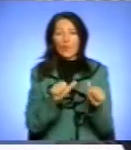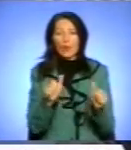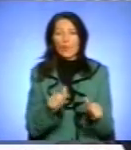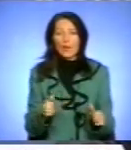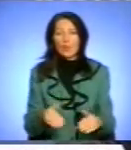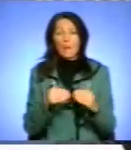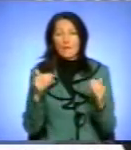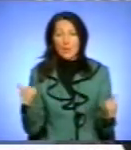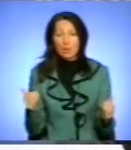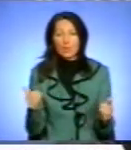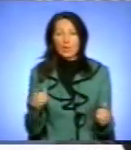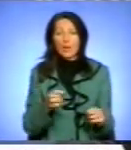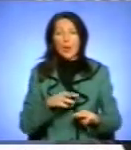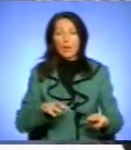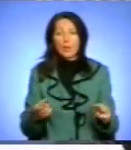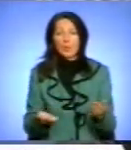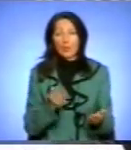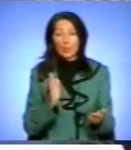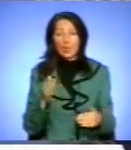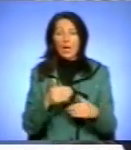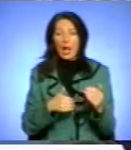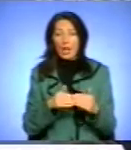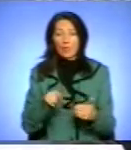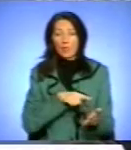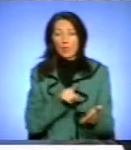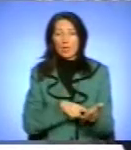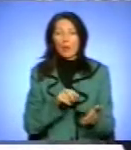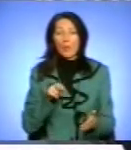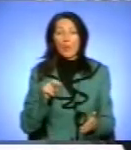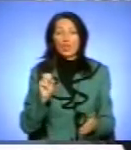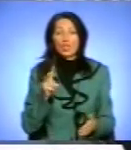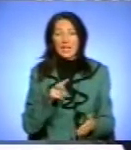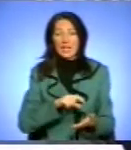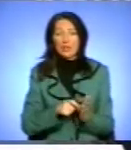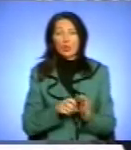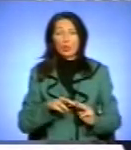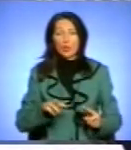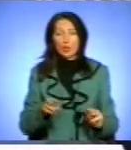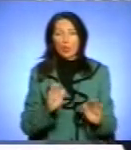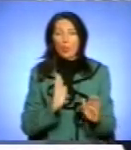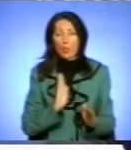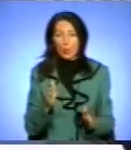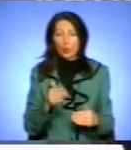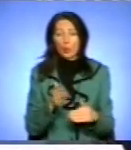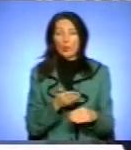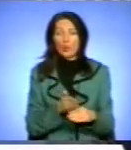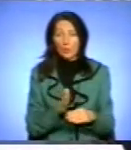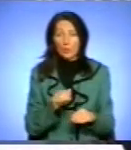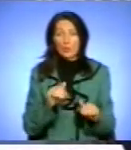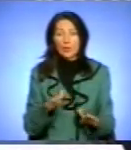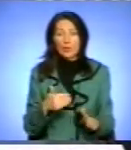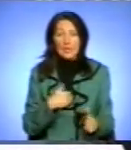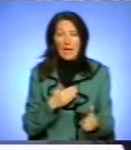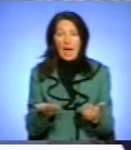можуть ставитись якісь кадрові питання, в тому числі і по членам Кабінету міністрів. Буду частково вирішувати я, але